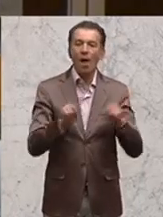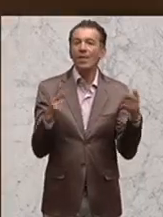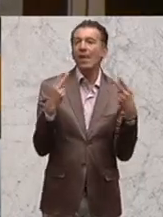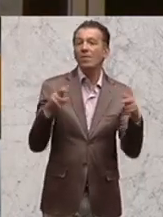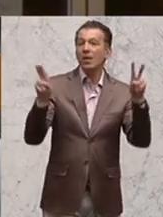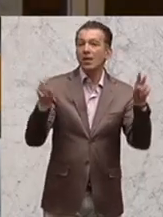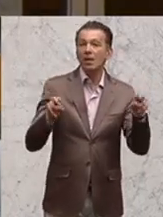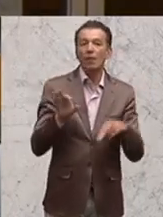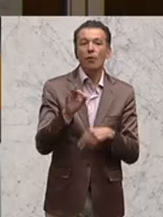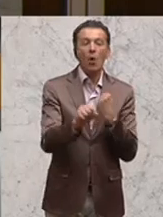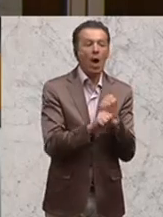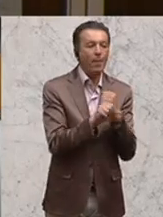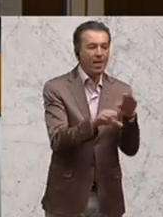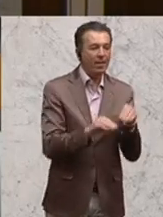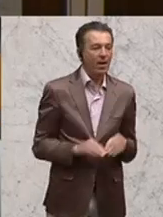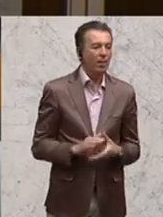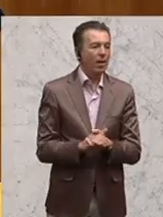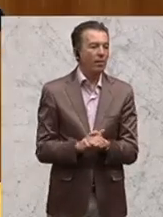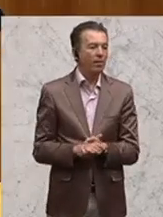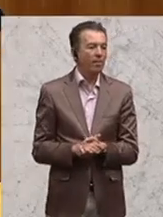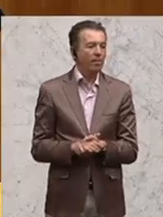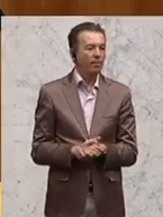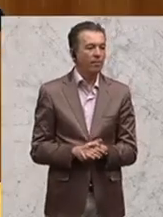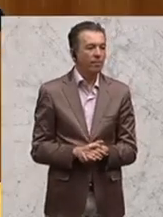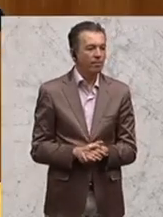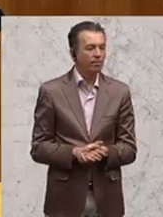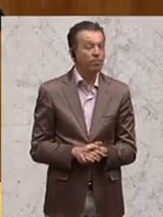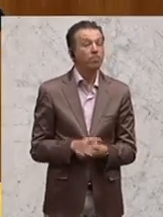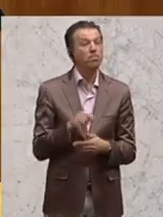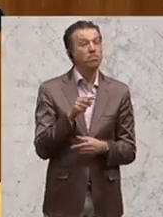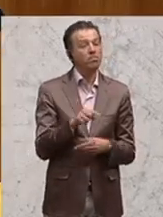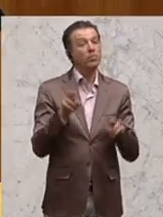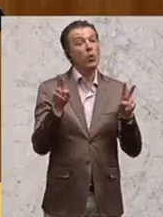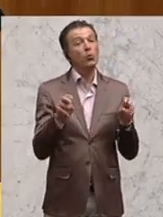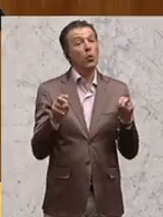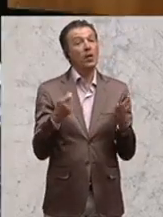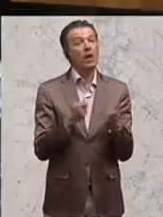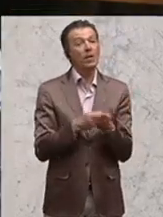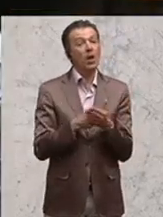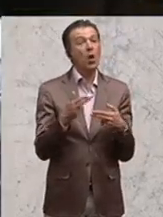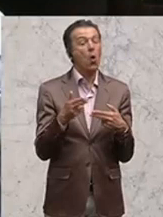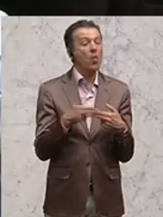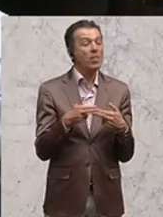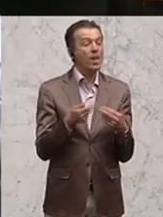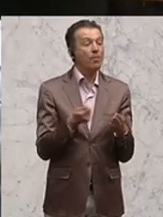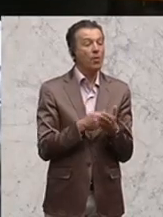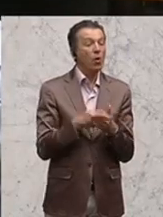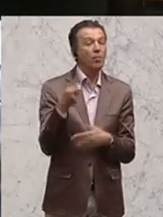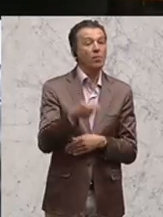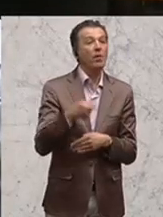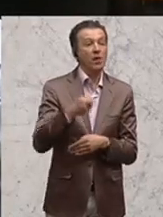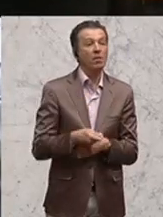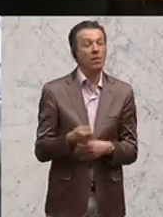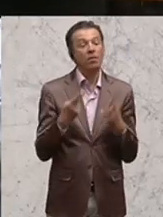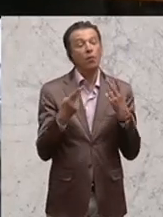wichtigen Themen für Arbeitnehmerinnen und Arbeitnehmer, die von diesen sogenannten Lohnnebenkosten finanziert wird. So schaut's aus,